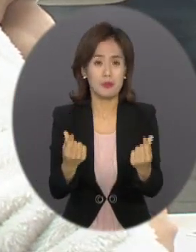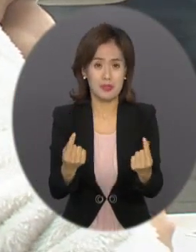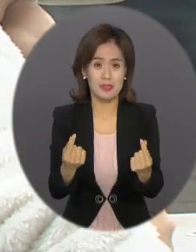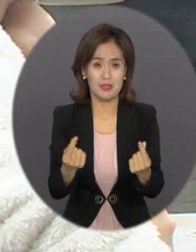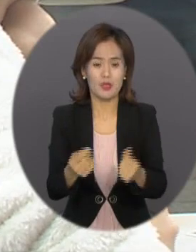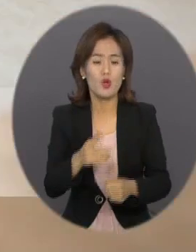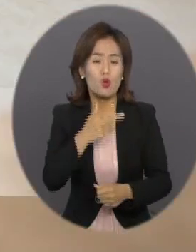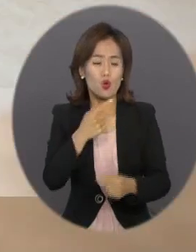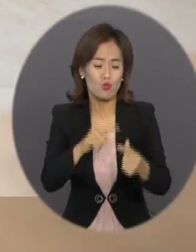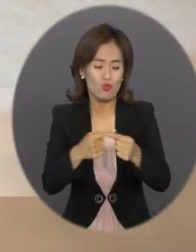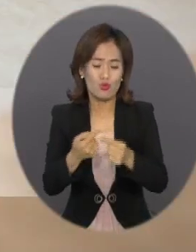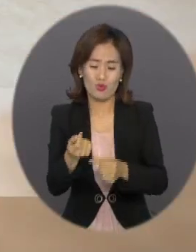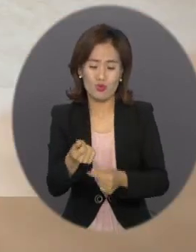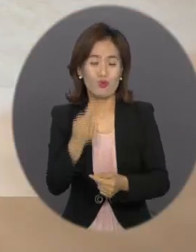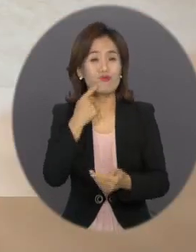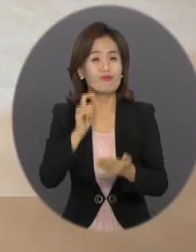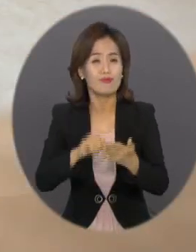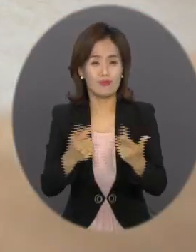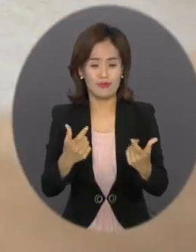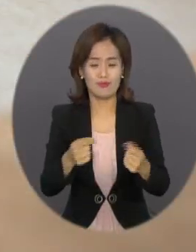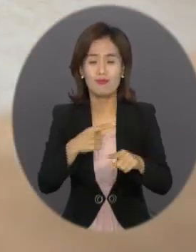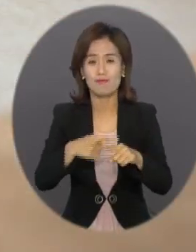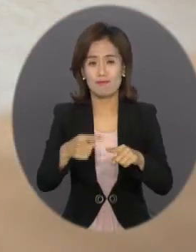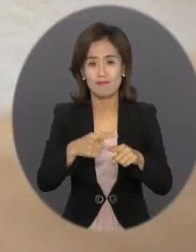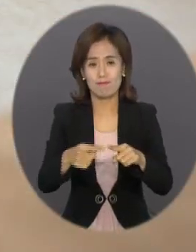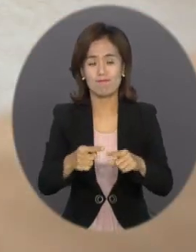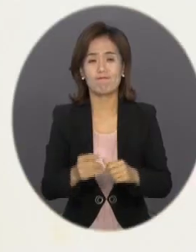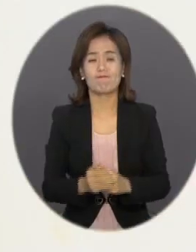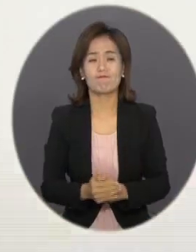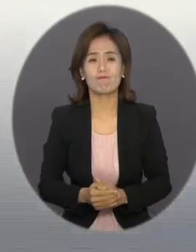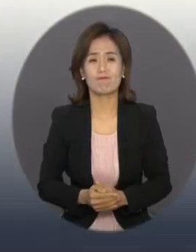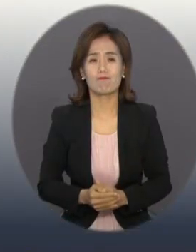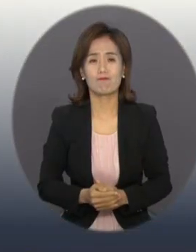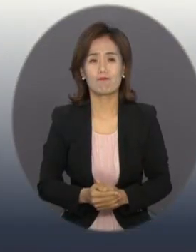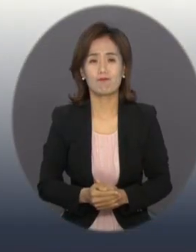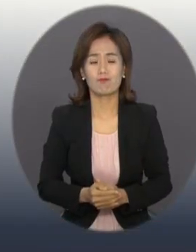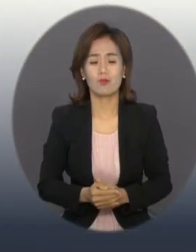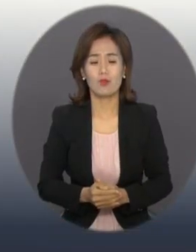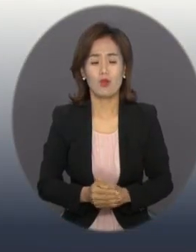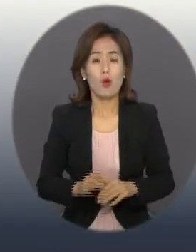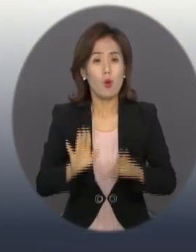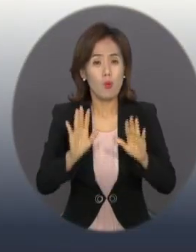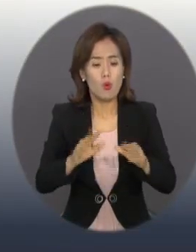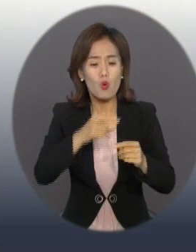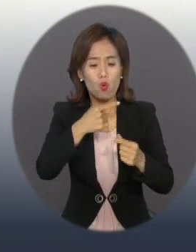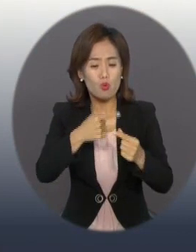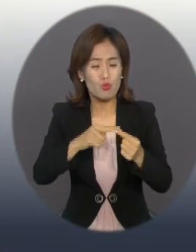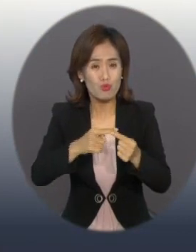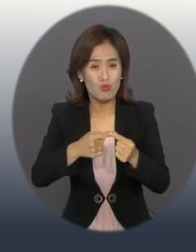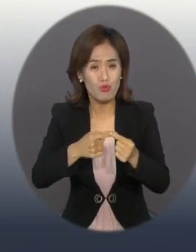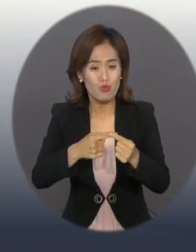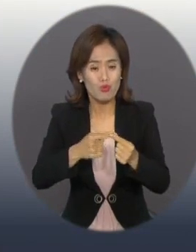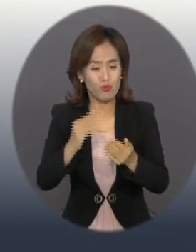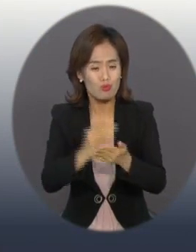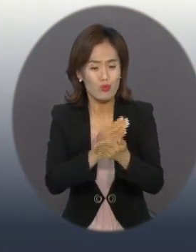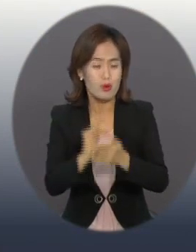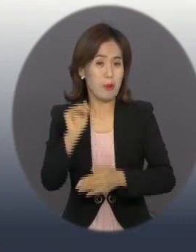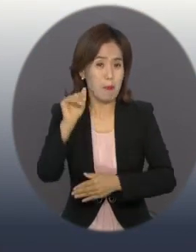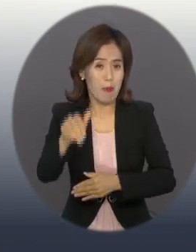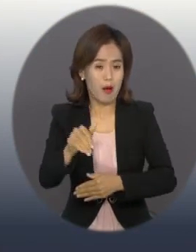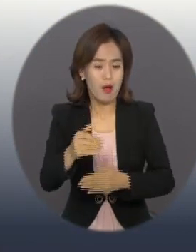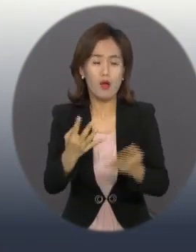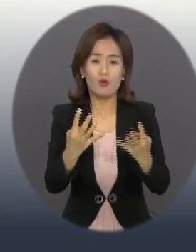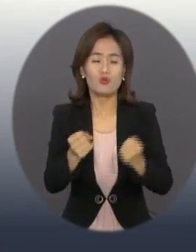것으로 국어는 다소 쉬웠던 것으로 분석되고 있습니다. 최상위권의 경우에 국어의 변별력이 다소 떨어지면서